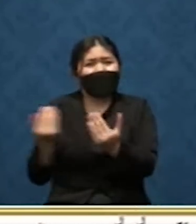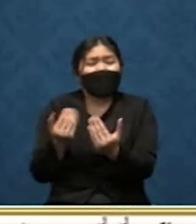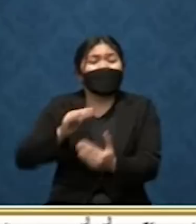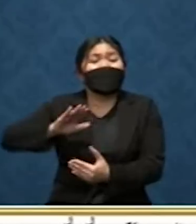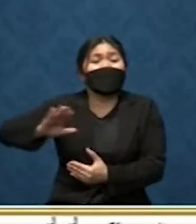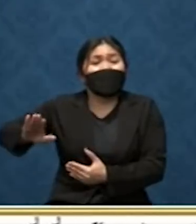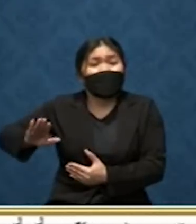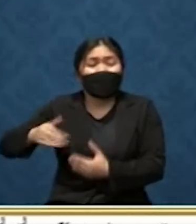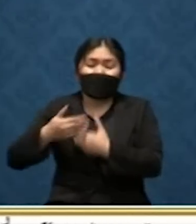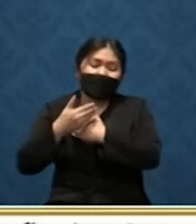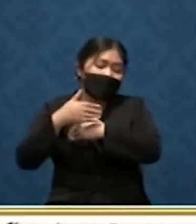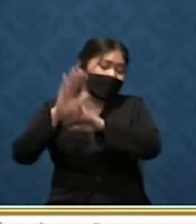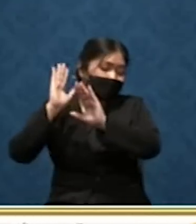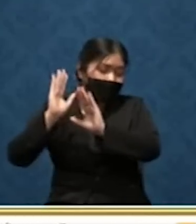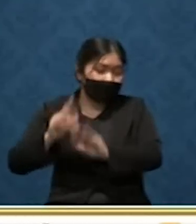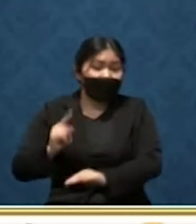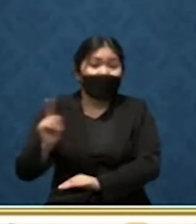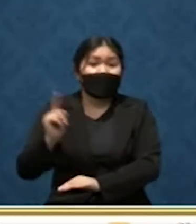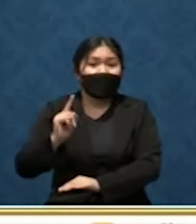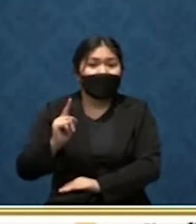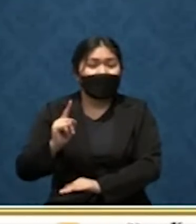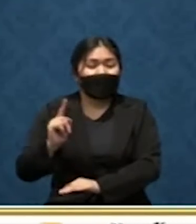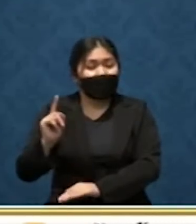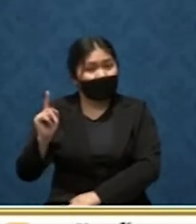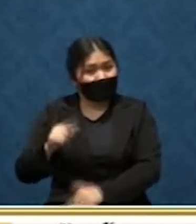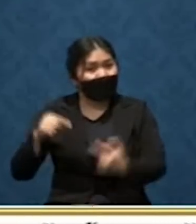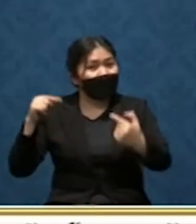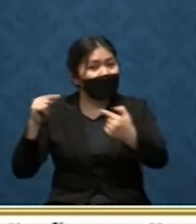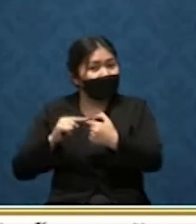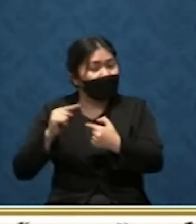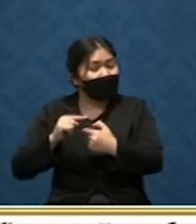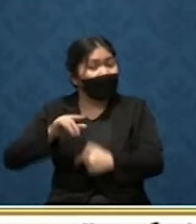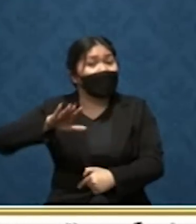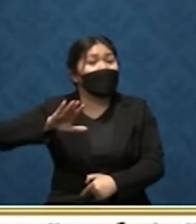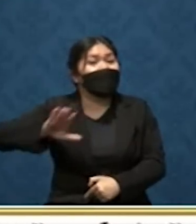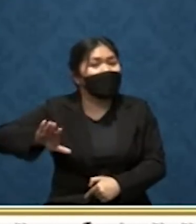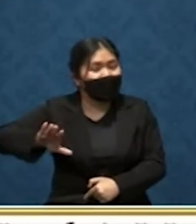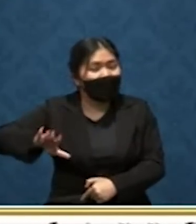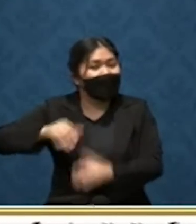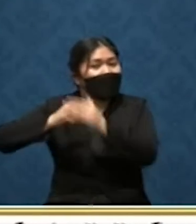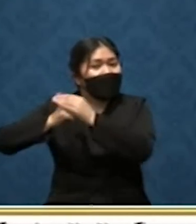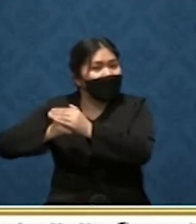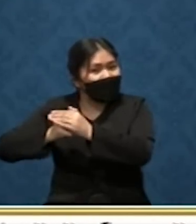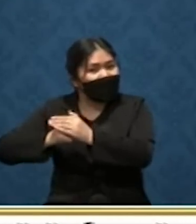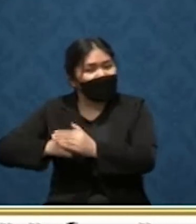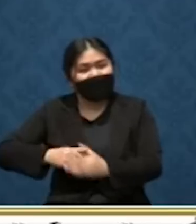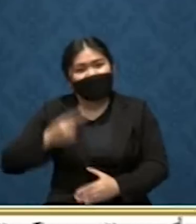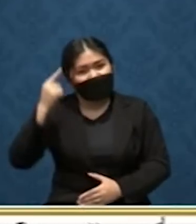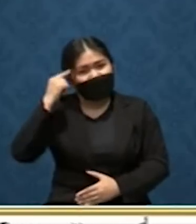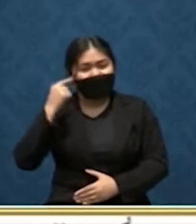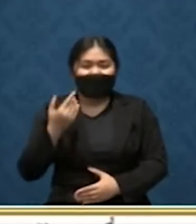อง ยังปล่อยให้กลายเป็เครองมือทำมาหากิของอยู่สินฉีผมประสมเพศจๆครับ